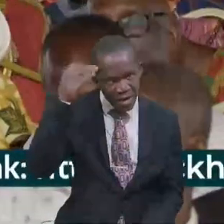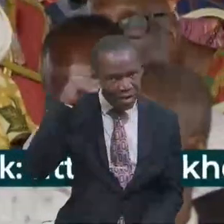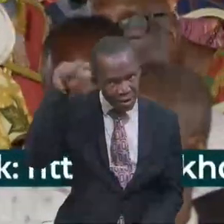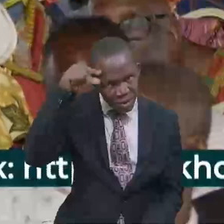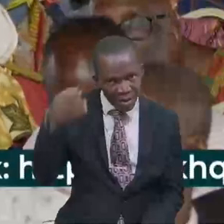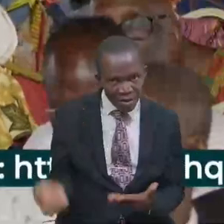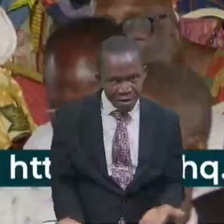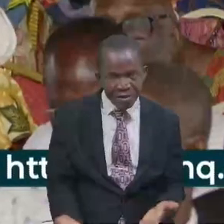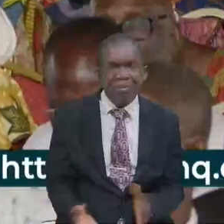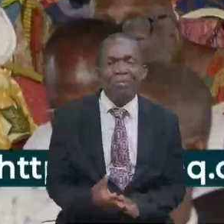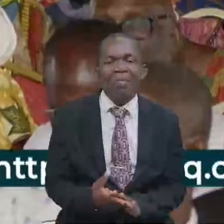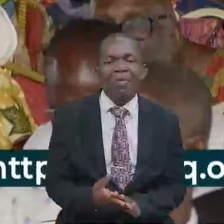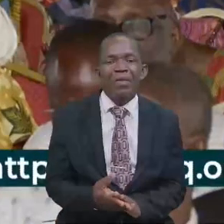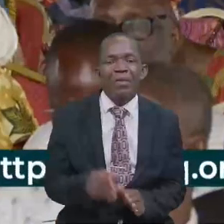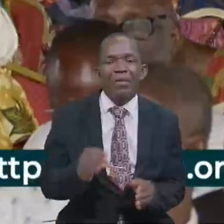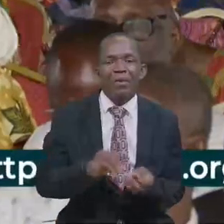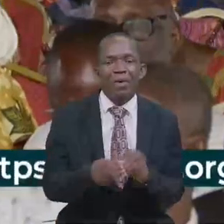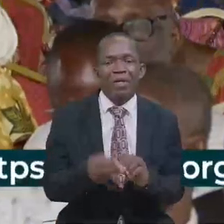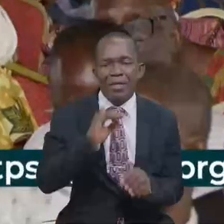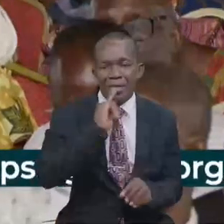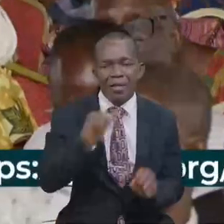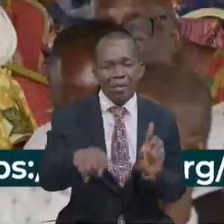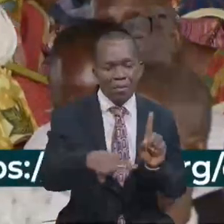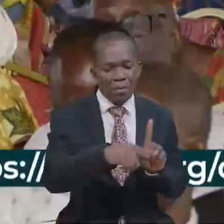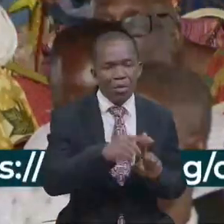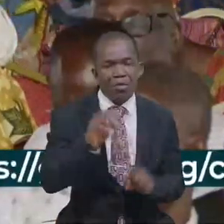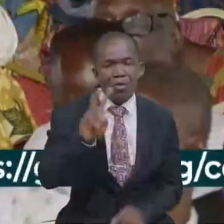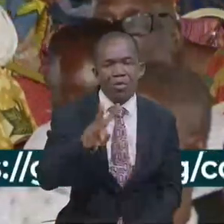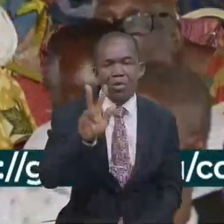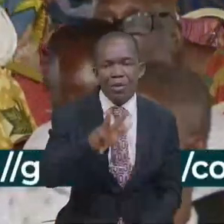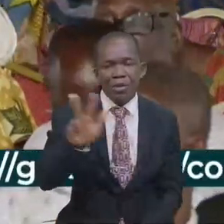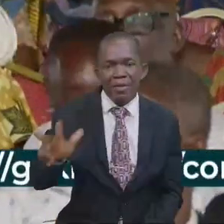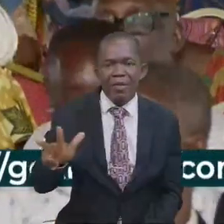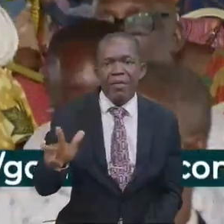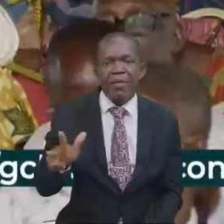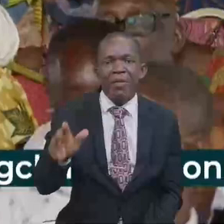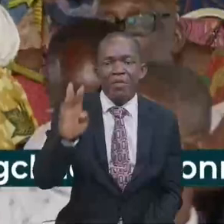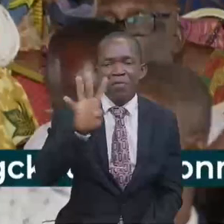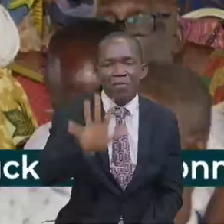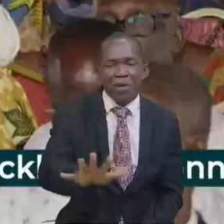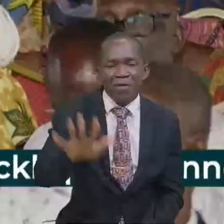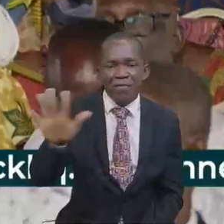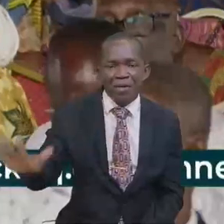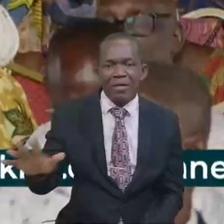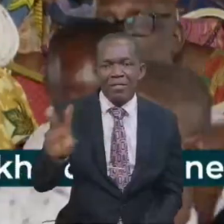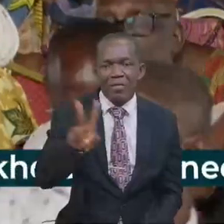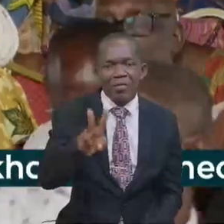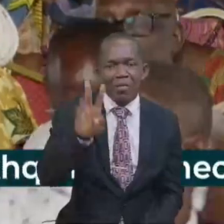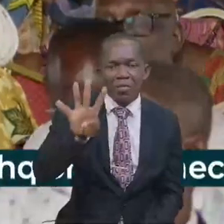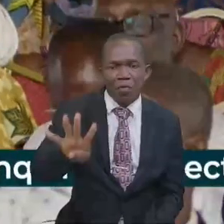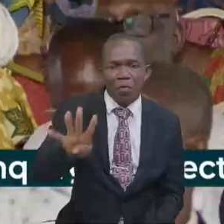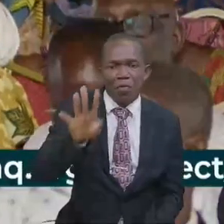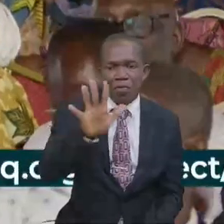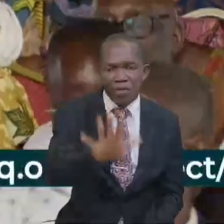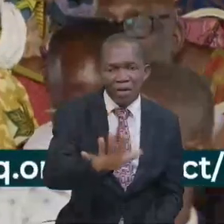à la télévision, vous suivez, il y a des numéros qui vous seront communiqués. Contactez-les pour qu'on puisse vous aider